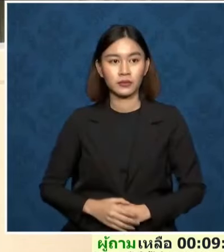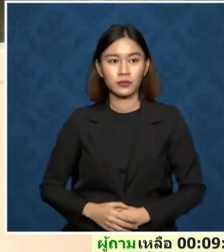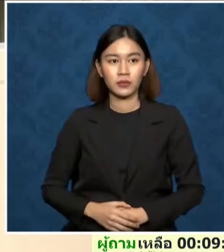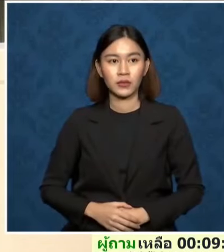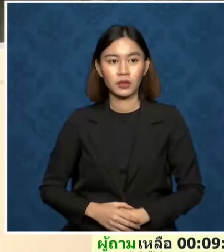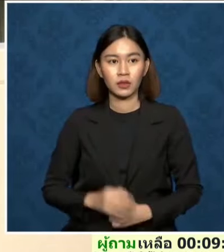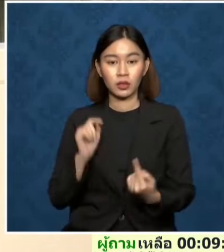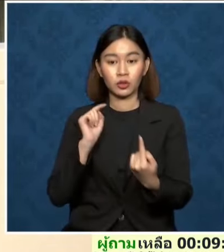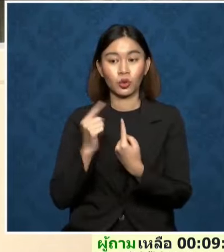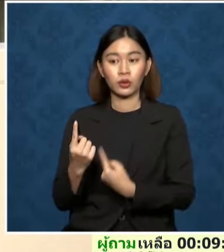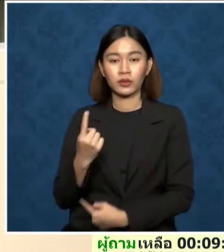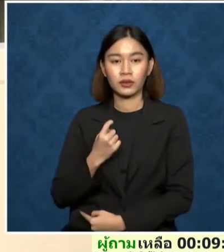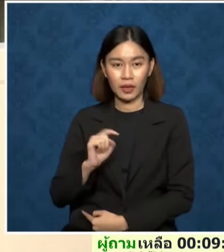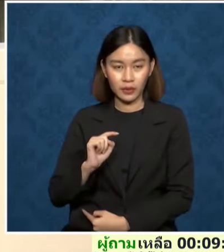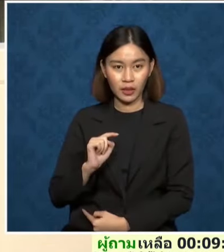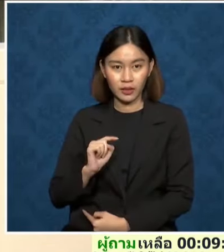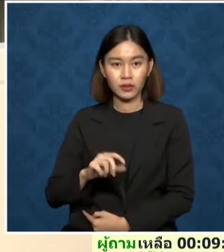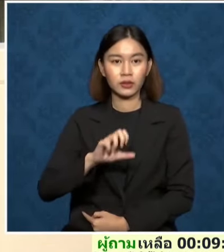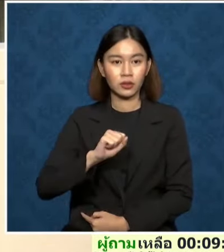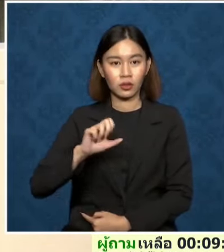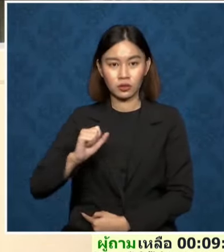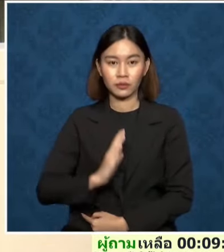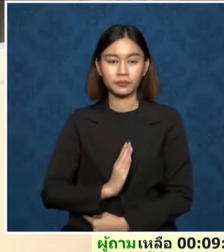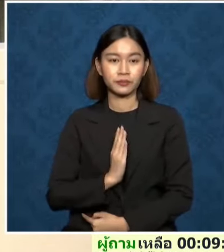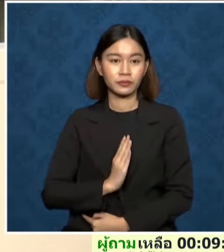สวัสfor